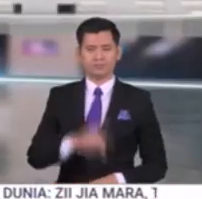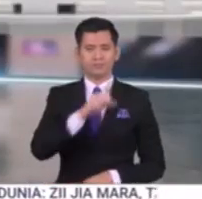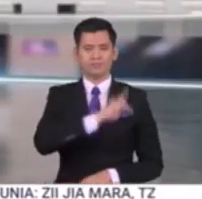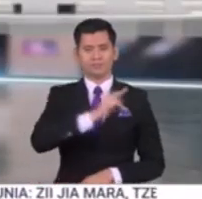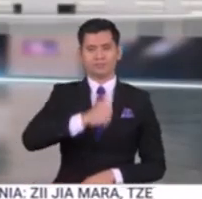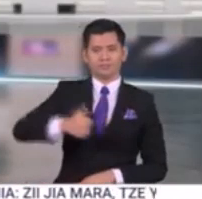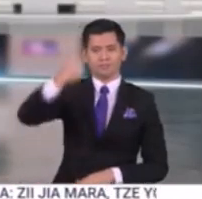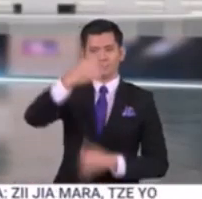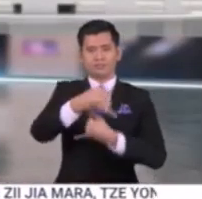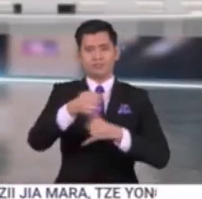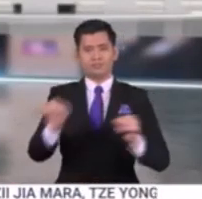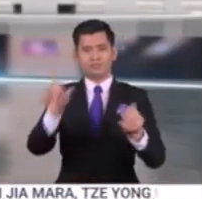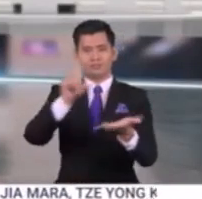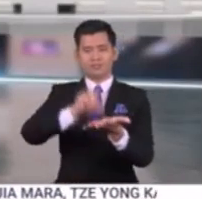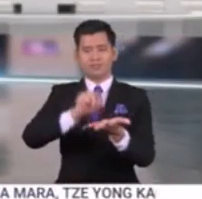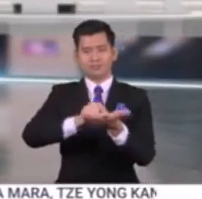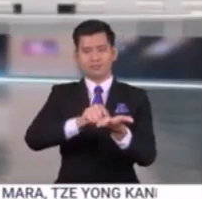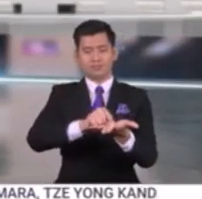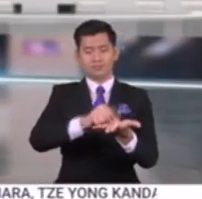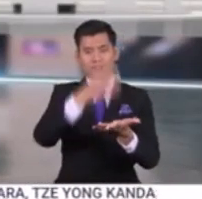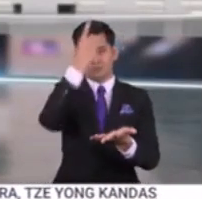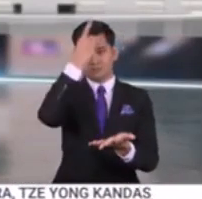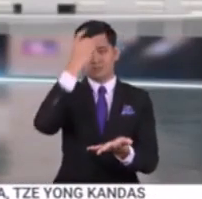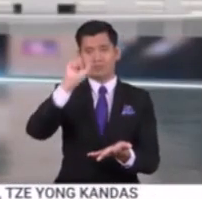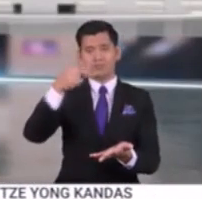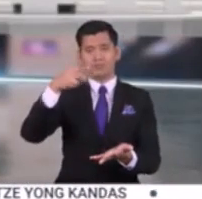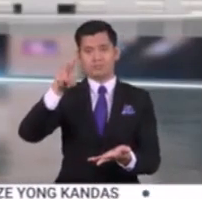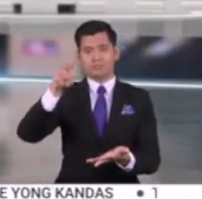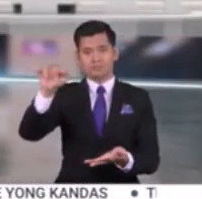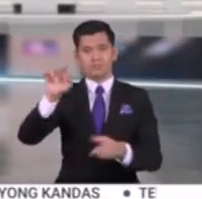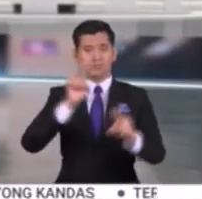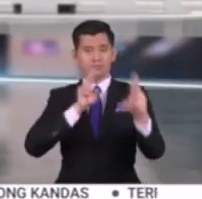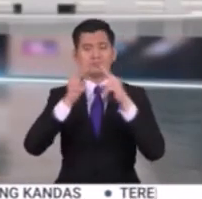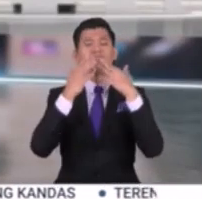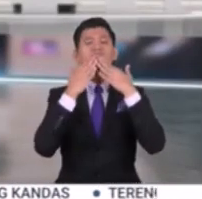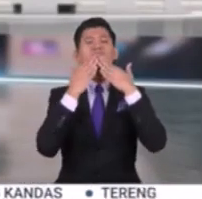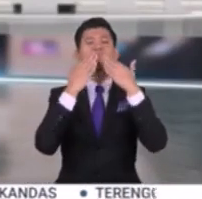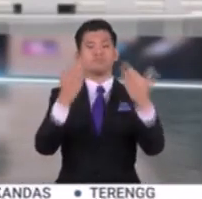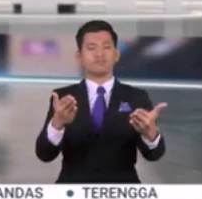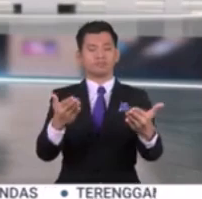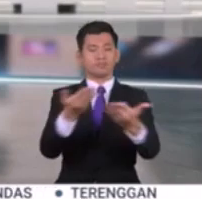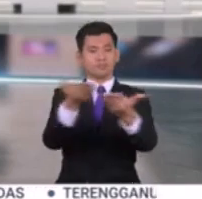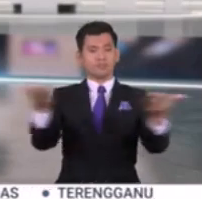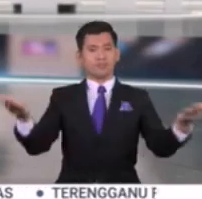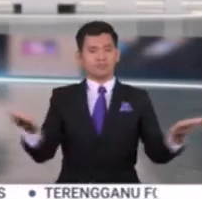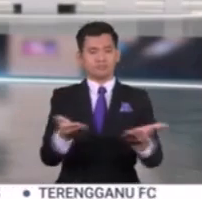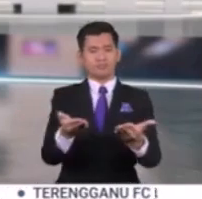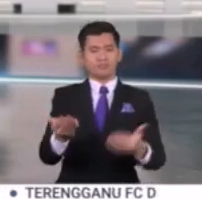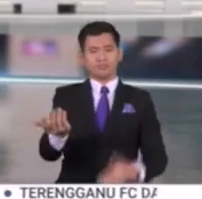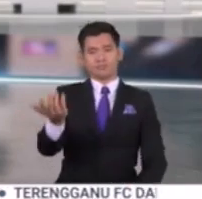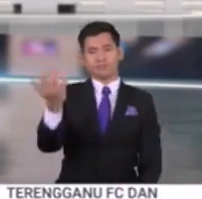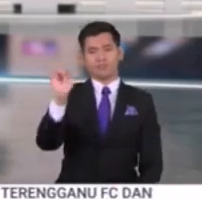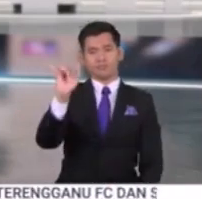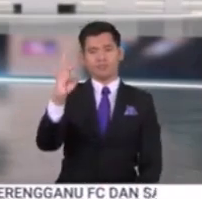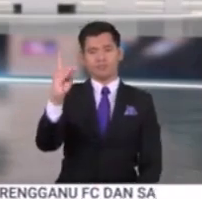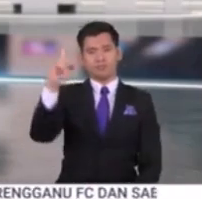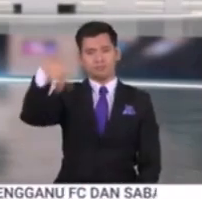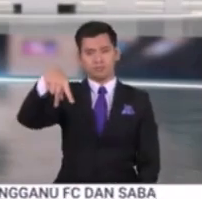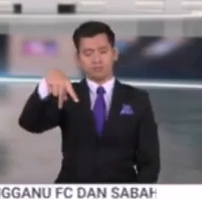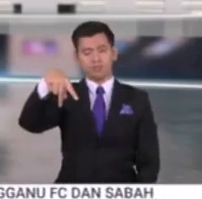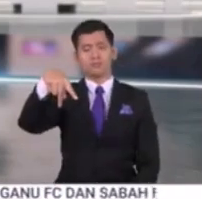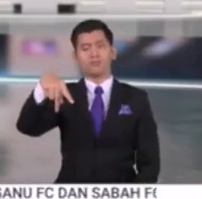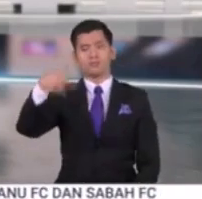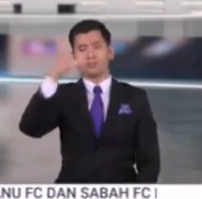ketua pengarah jabatan penyiaran Datuk Suhaimi Sulaiman menzahirkan ucapan terima kasih kepada yang di-pertua Negeri Melaka Tun